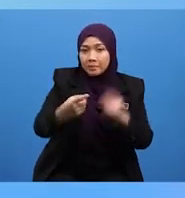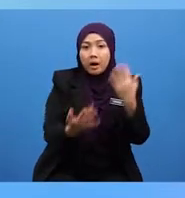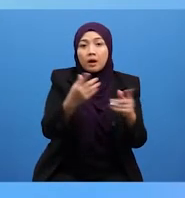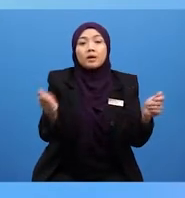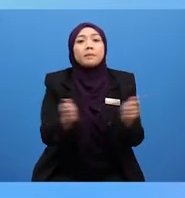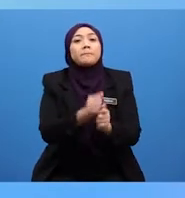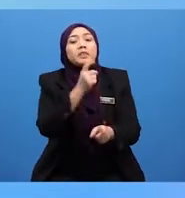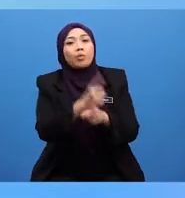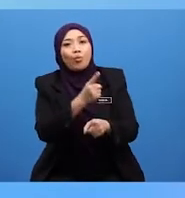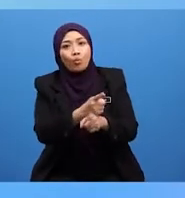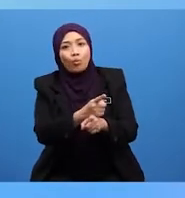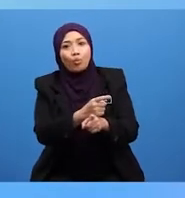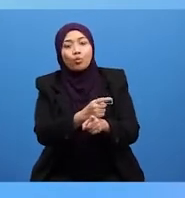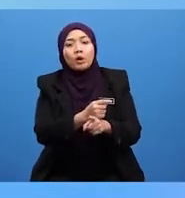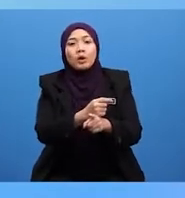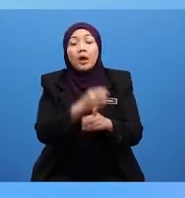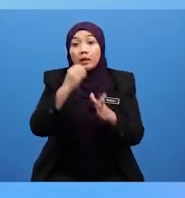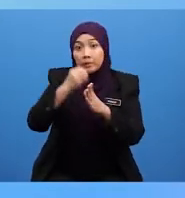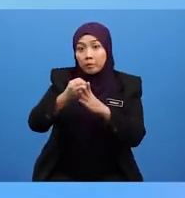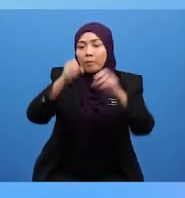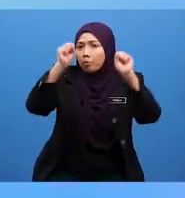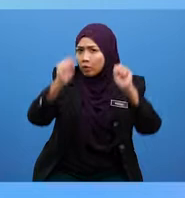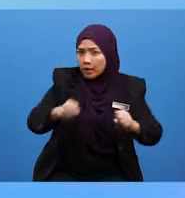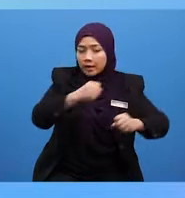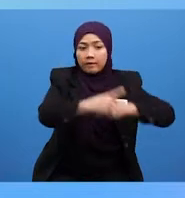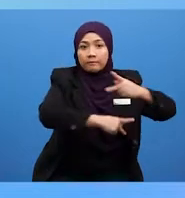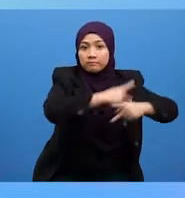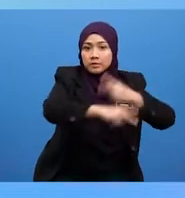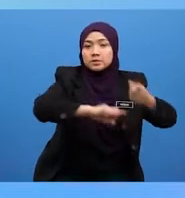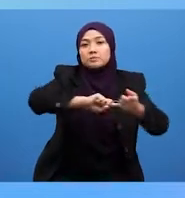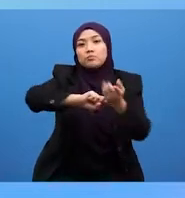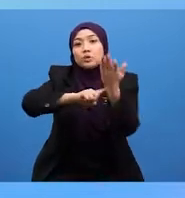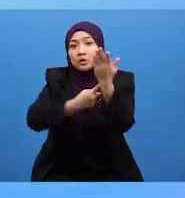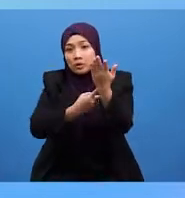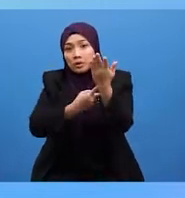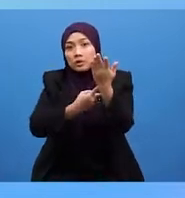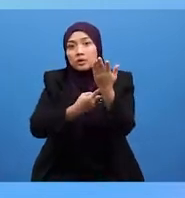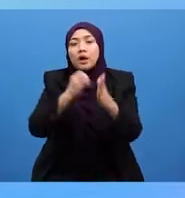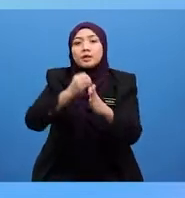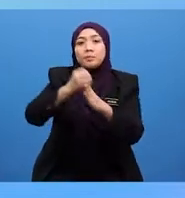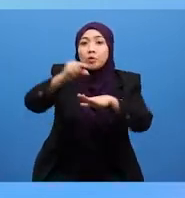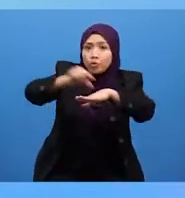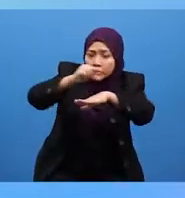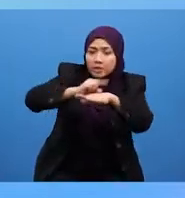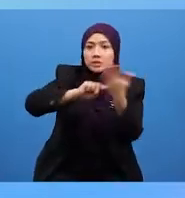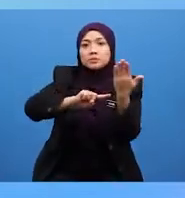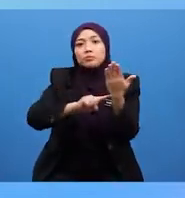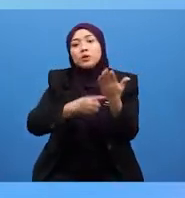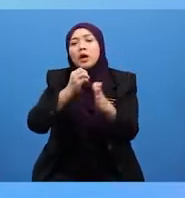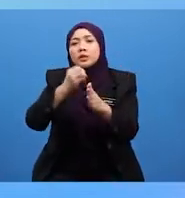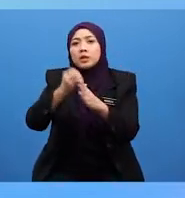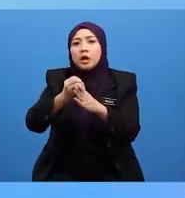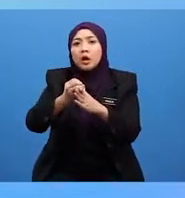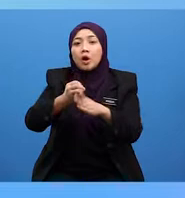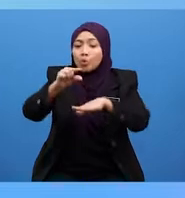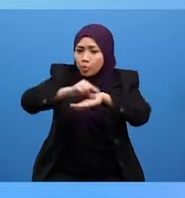Bahan plastik boleh dikitar semula, digunakan semula atau digantikan